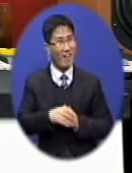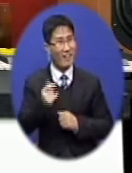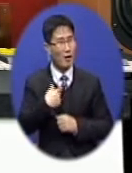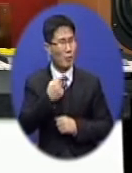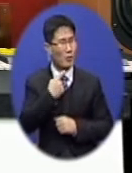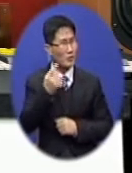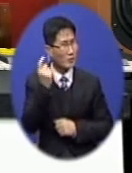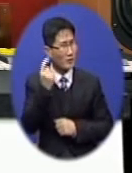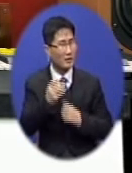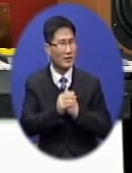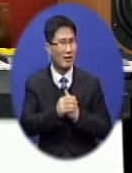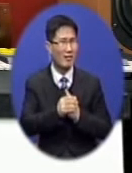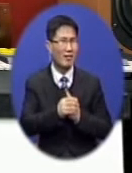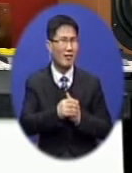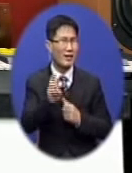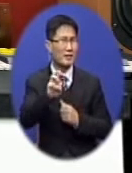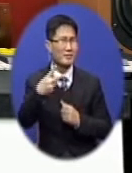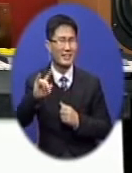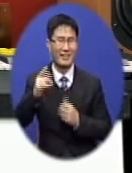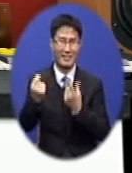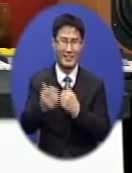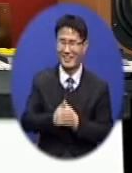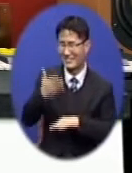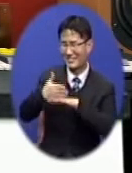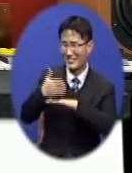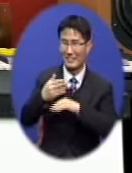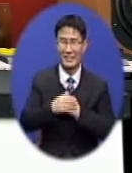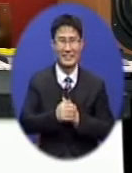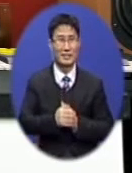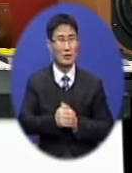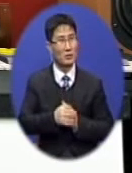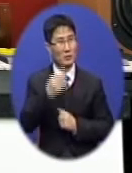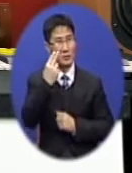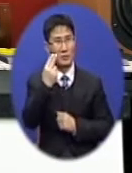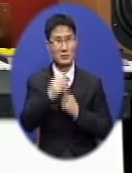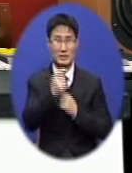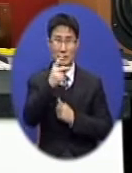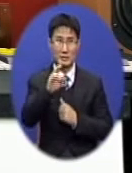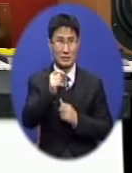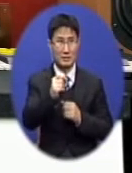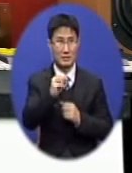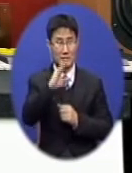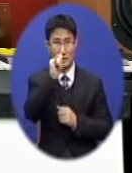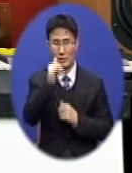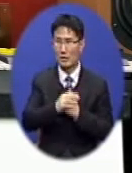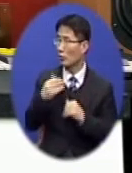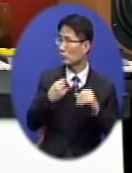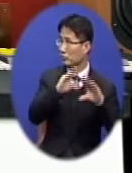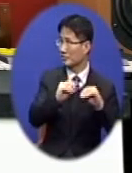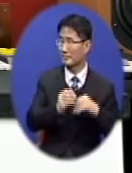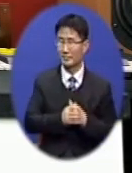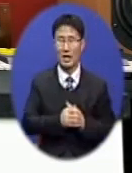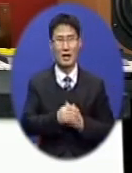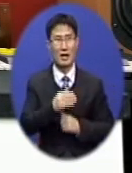목소리는요, 3학년 같으세요. 감사합니다. 네. 혹시 TV를 켜놓으셨나요? 아니, 껐어요. 아,